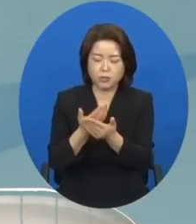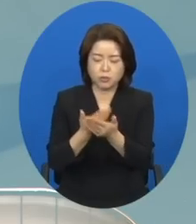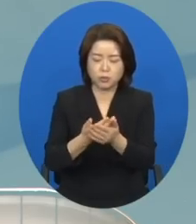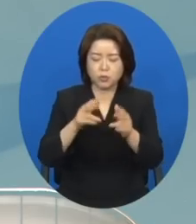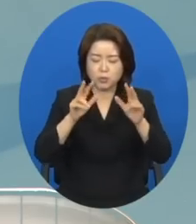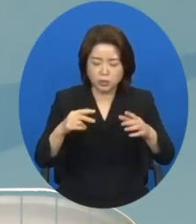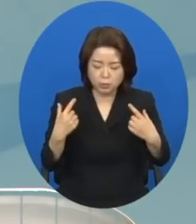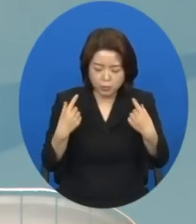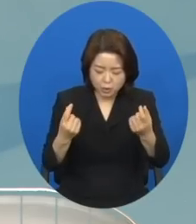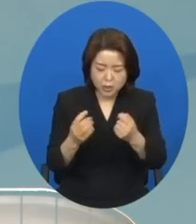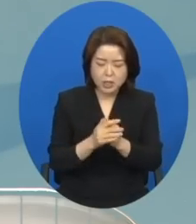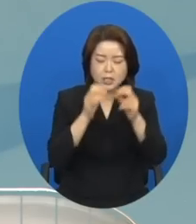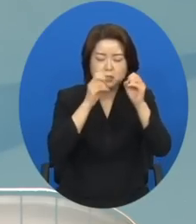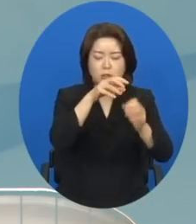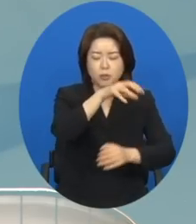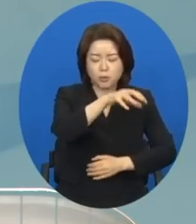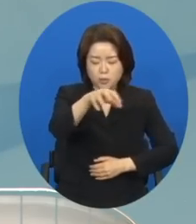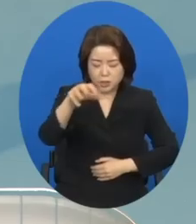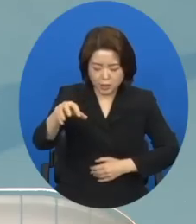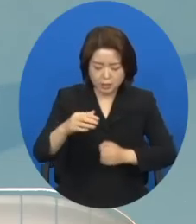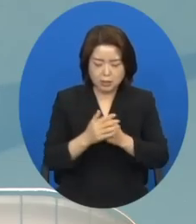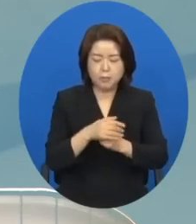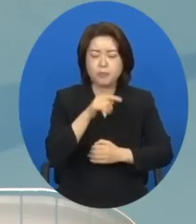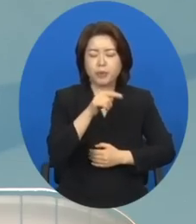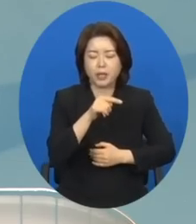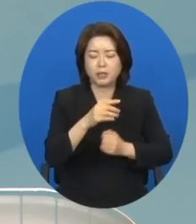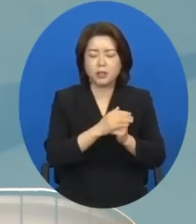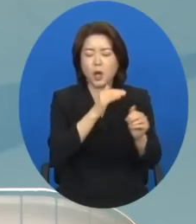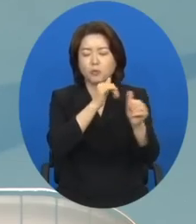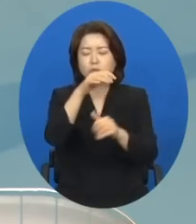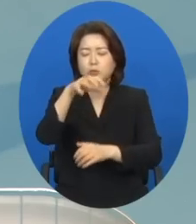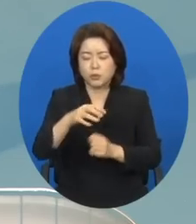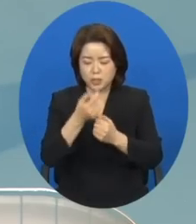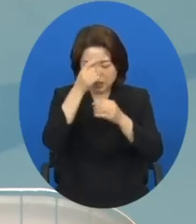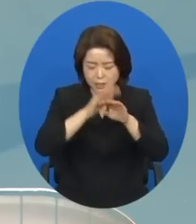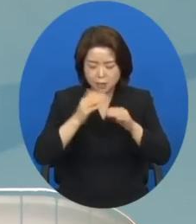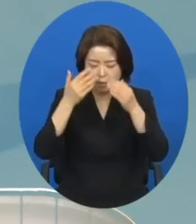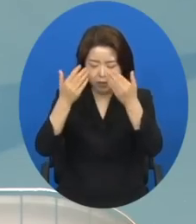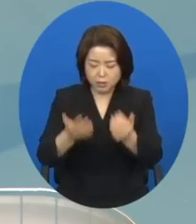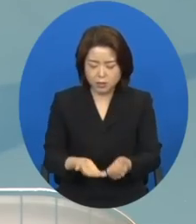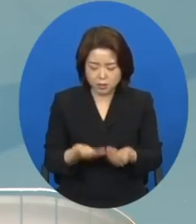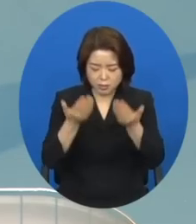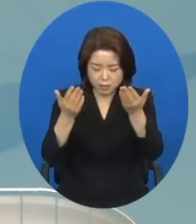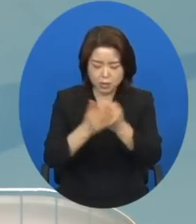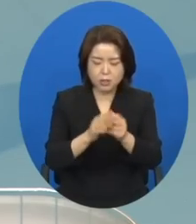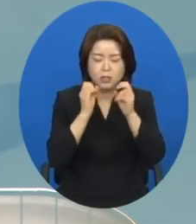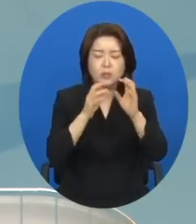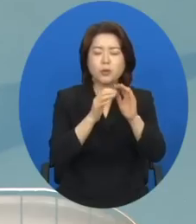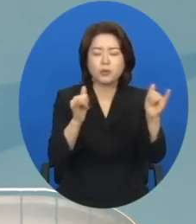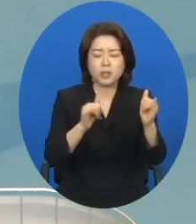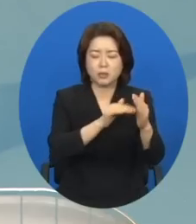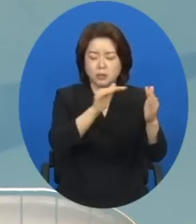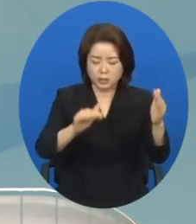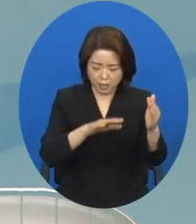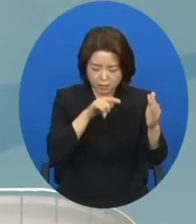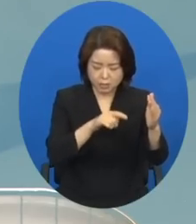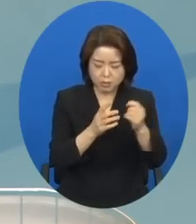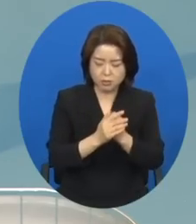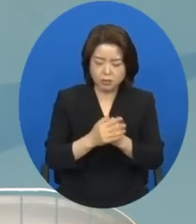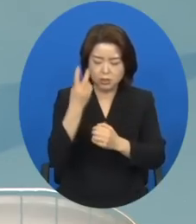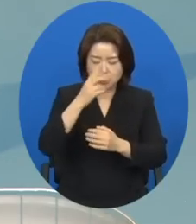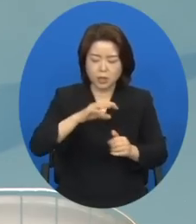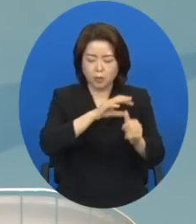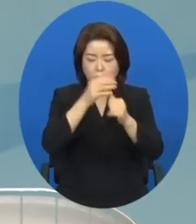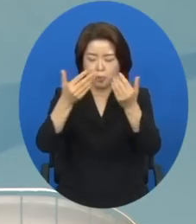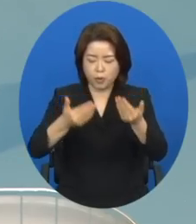지금도 하나님 선교지에서 하나님 그 부르신 곳에서 예배하며 섬기는 우리 선교사님들과 그 가정을 하나님 지켜보호해